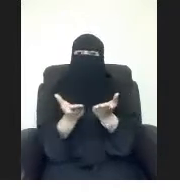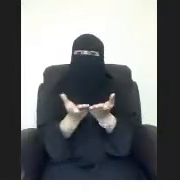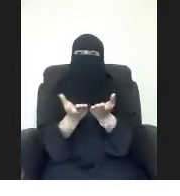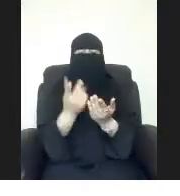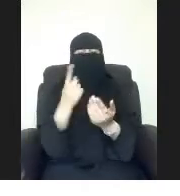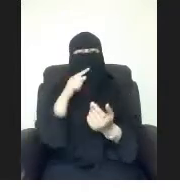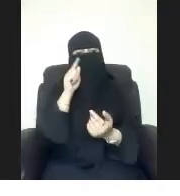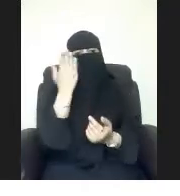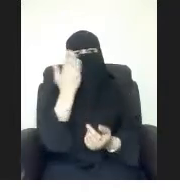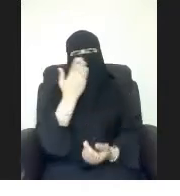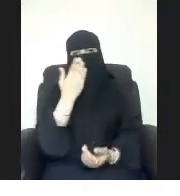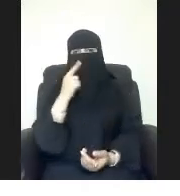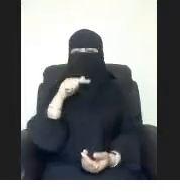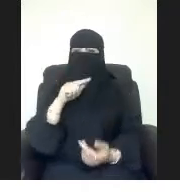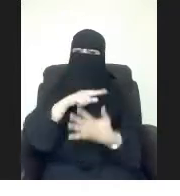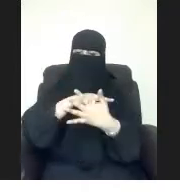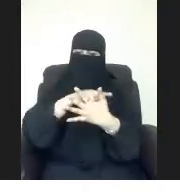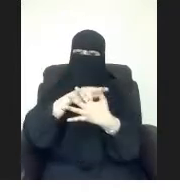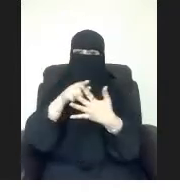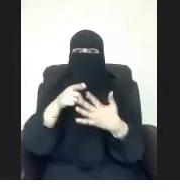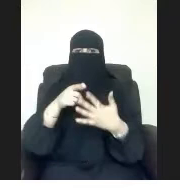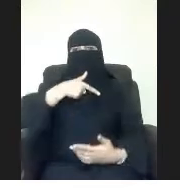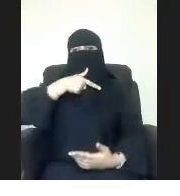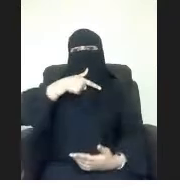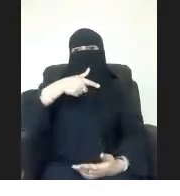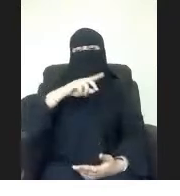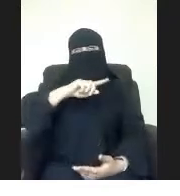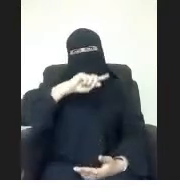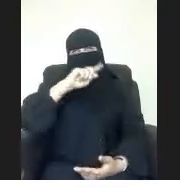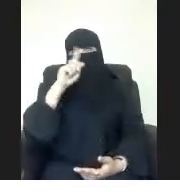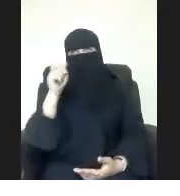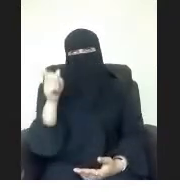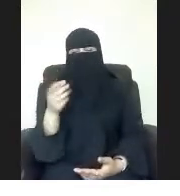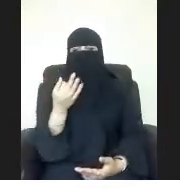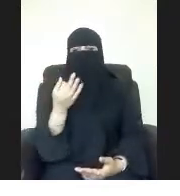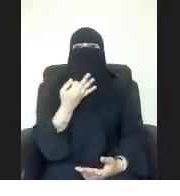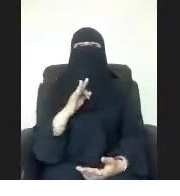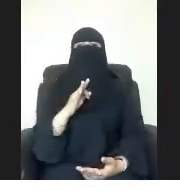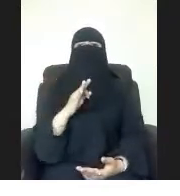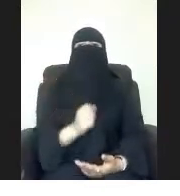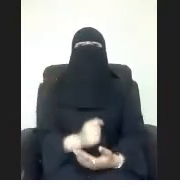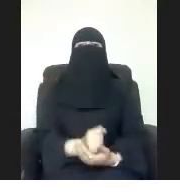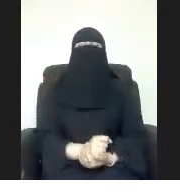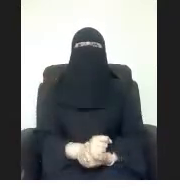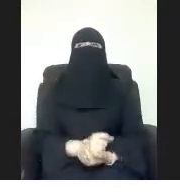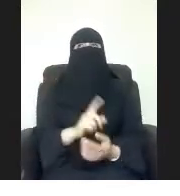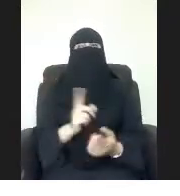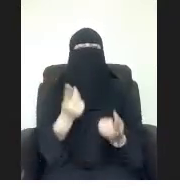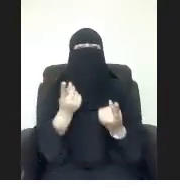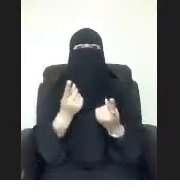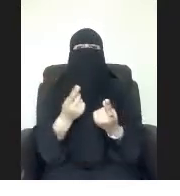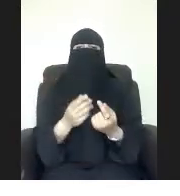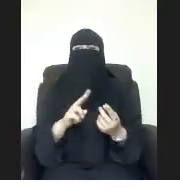من الابتدائي إلى الثانوية من خلال مدرسة افتراضية، أو تدرس جزئية مقررات منها،